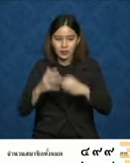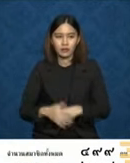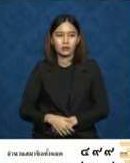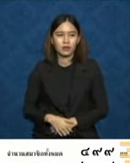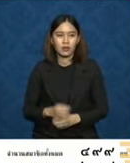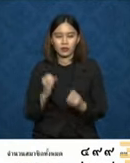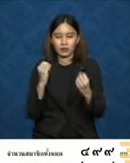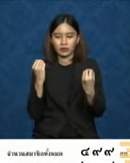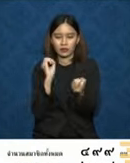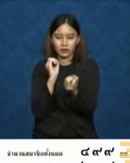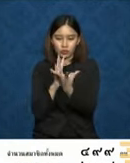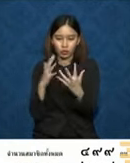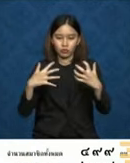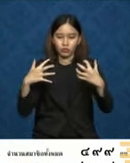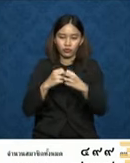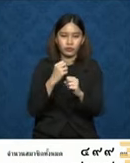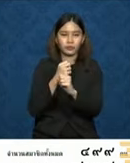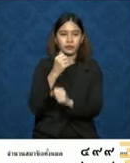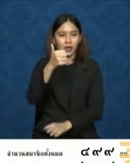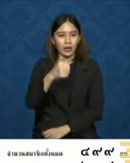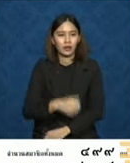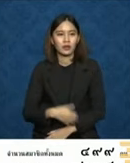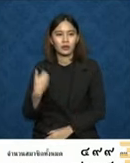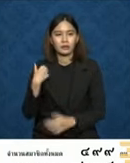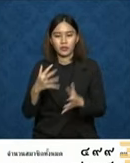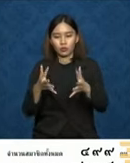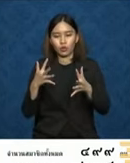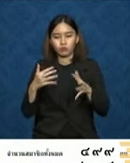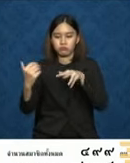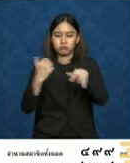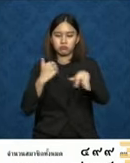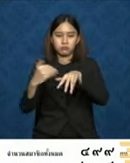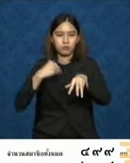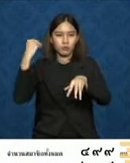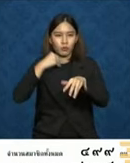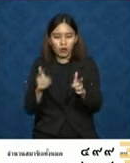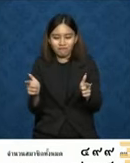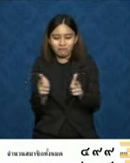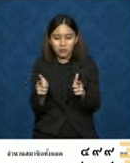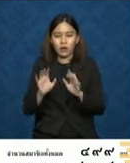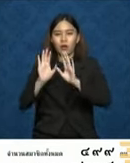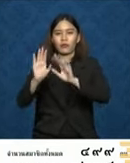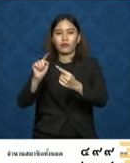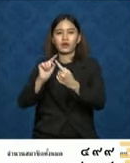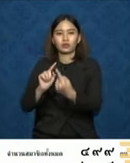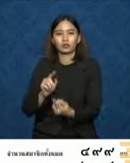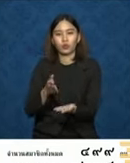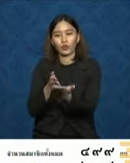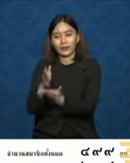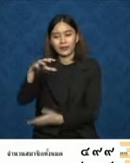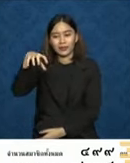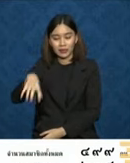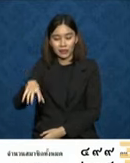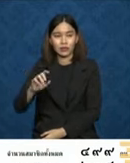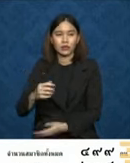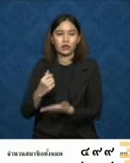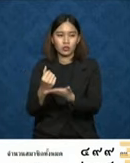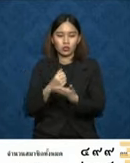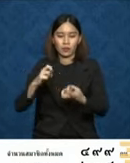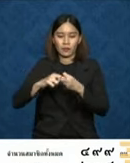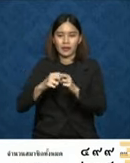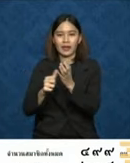ทำให้เกิดอุบัติเหตุได้ประกอบกับซอยดังกล่าวเนี่ยมีรถบรรทุกสัญจรนะครับแล้วเป็นซอยแคบจึงฝากไปยังสำนักงานเขตและสำนักจราจรเร่งแก้